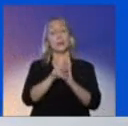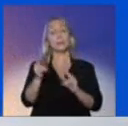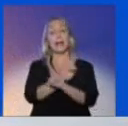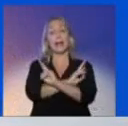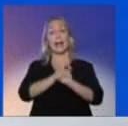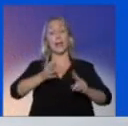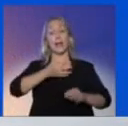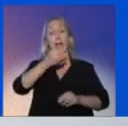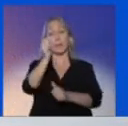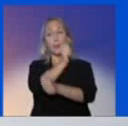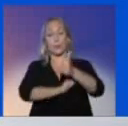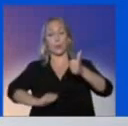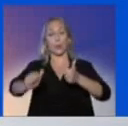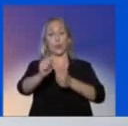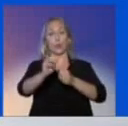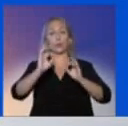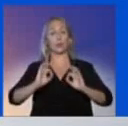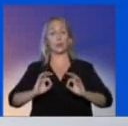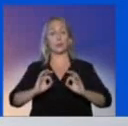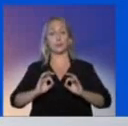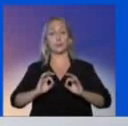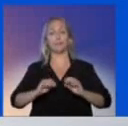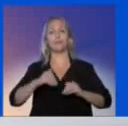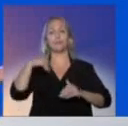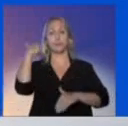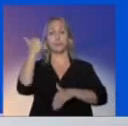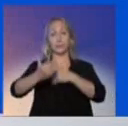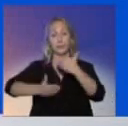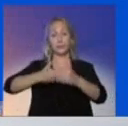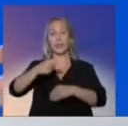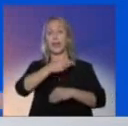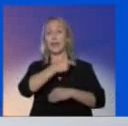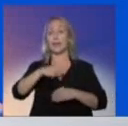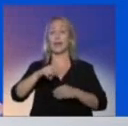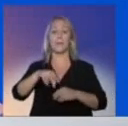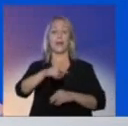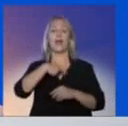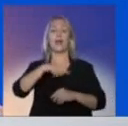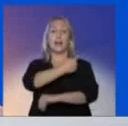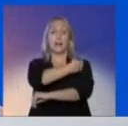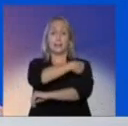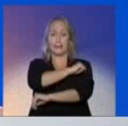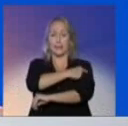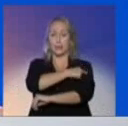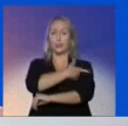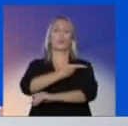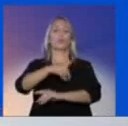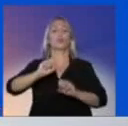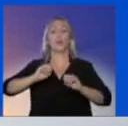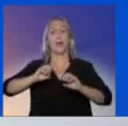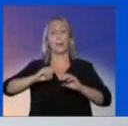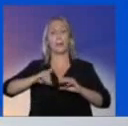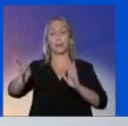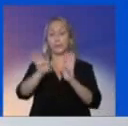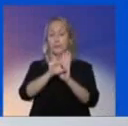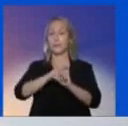ξεκαθαρίσει ποιες είναι οι προτεραιότητές μας. Προχωράμε άμεσα σε προσλήψεις και νοσηλευτικού προσωπικού και ιατρικού προσωπικού. Ήδη έχουμε καταφέρει και έχουμε